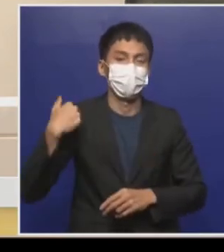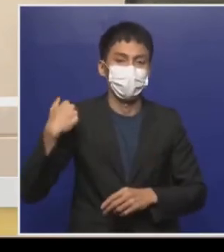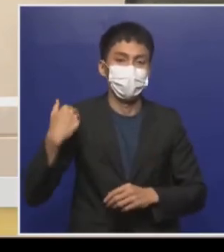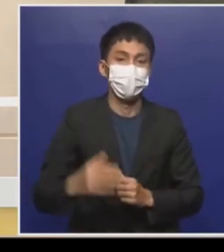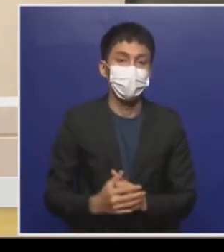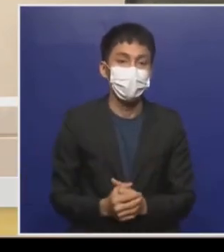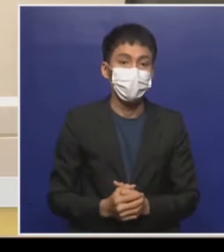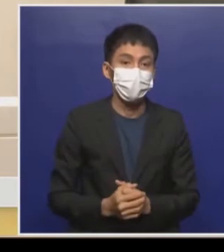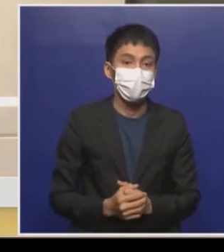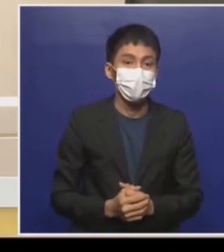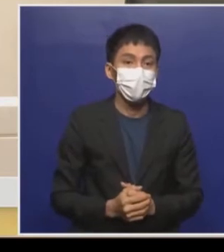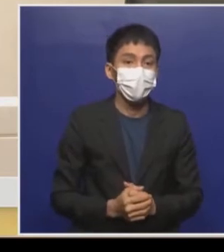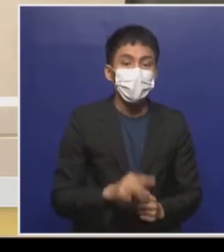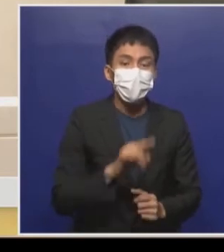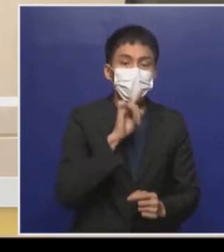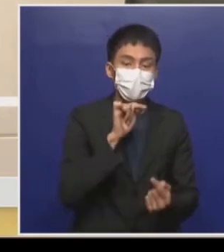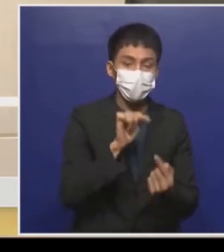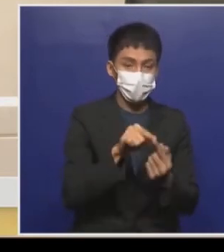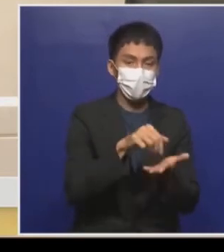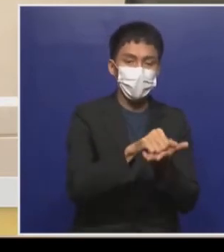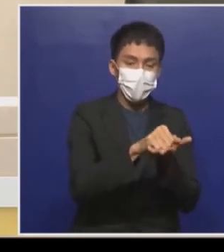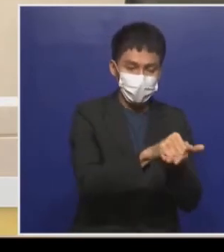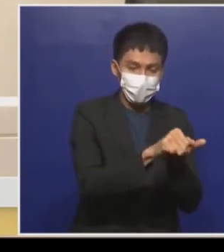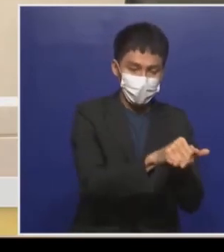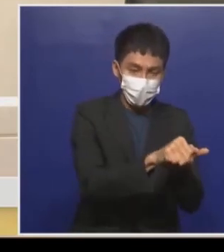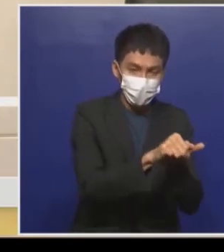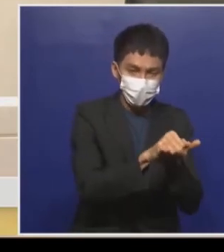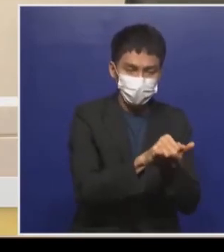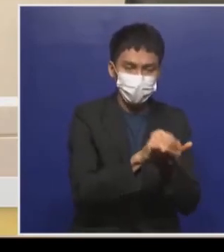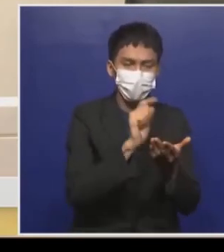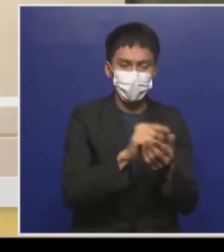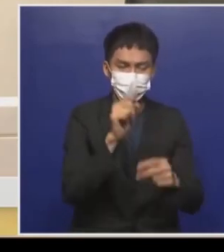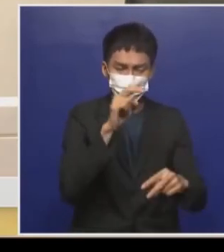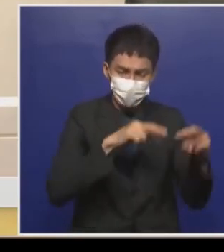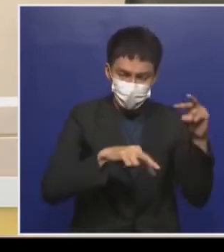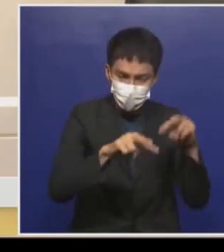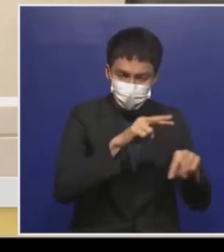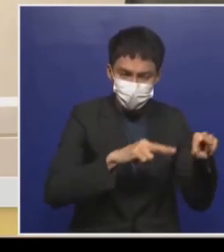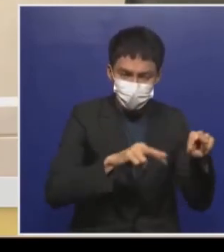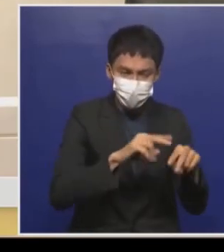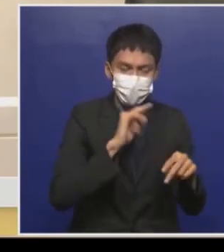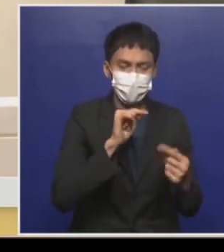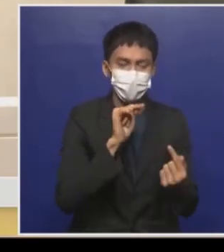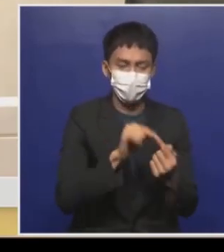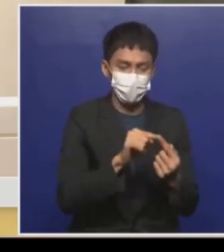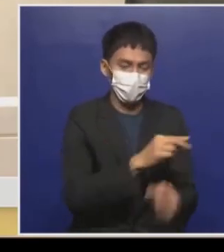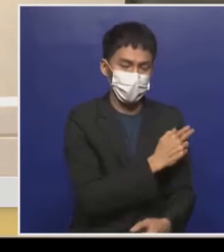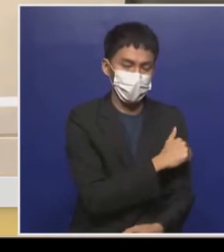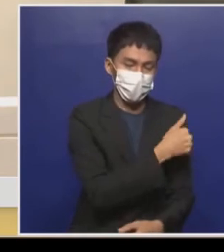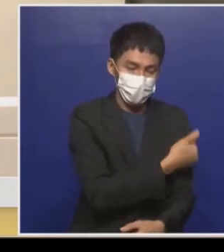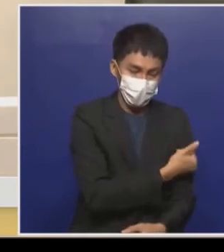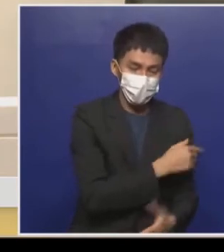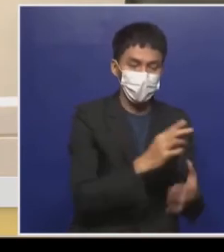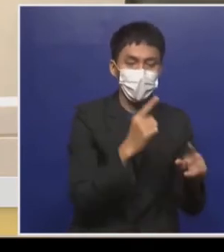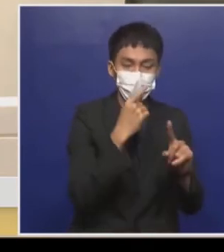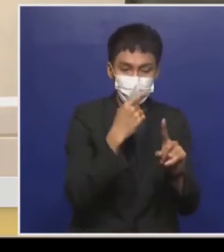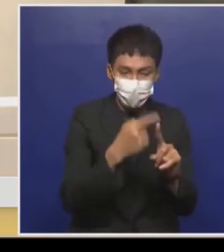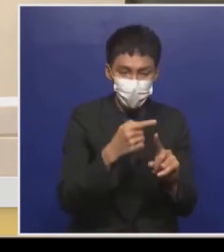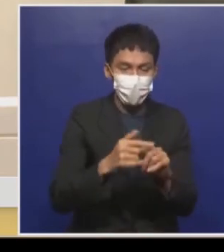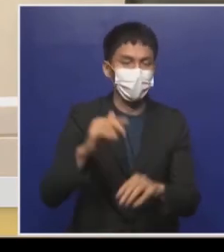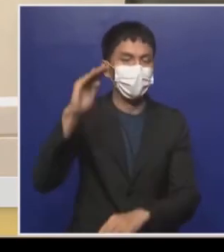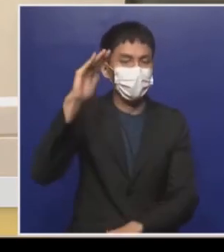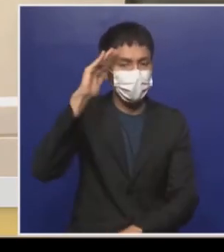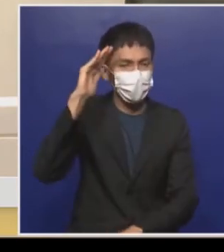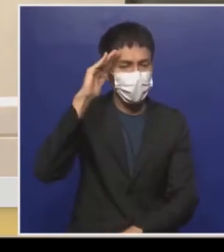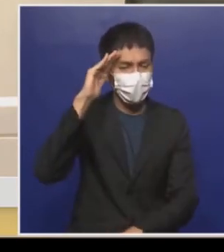ผูกการบริการคบกุโกระบาดนั้นการแพทย์ให้บวกกับการถหารซึ่เปนสง